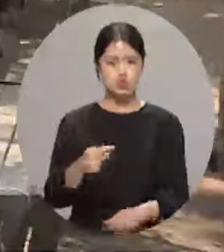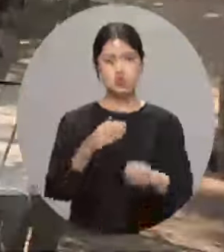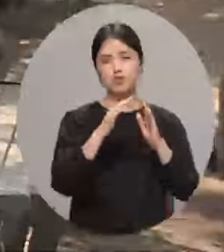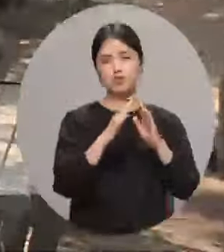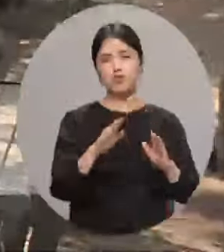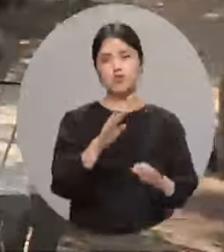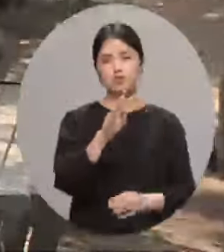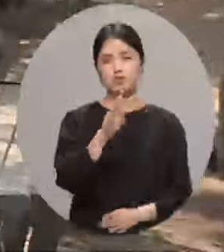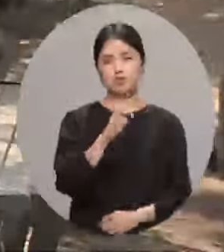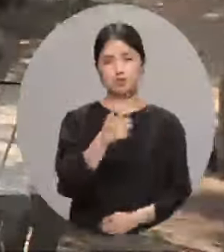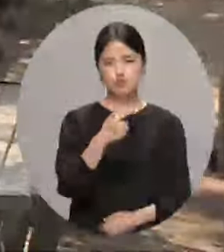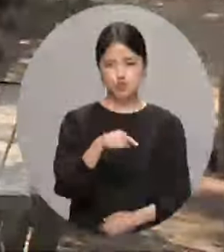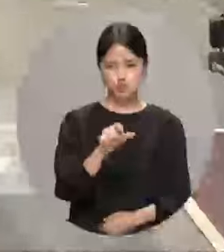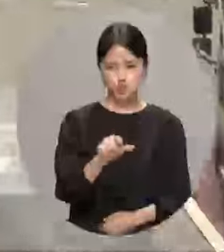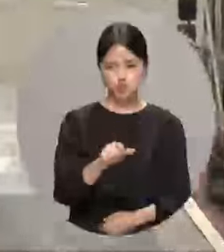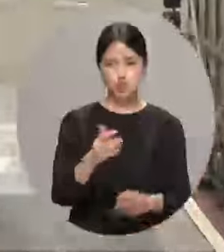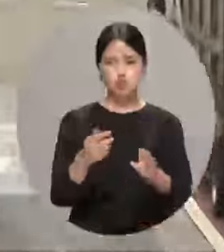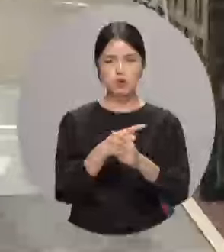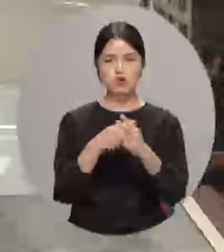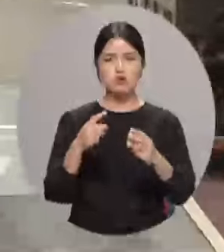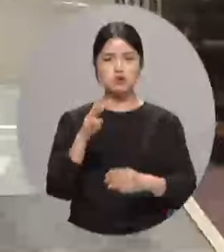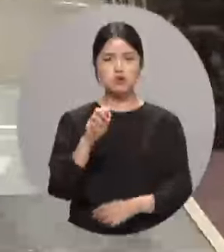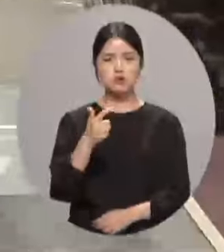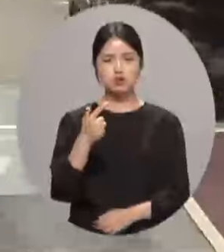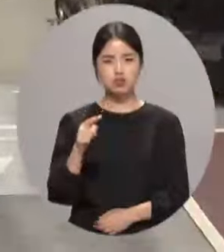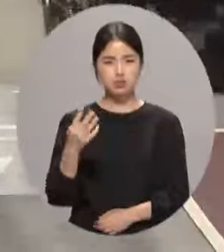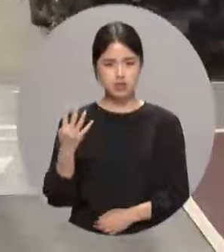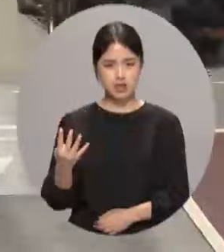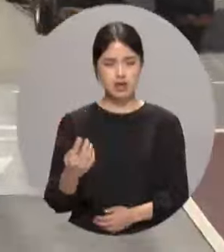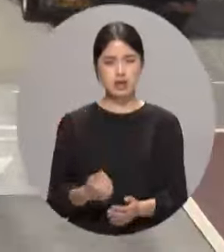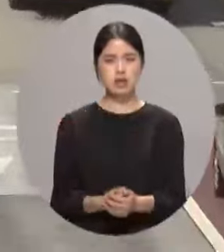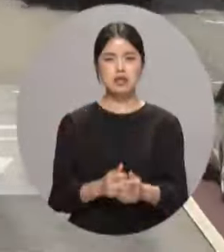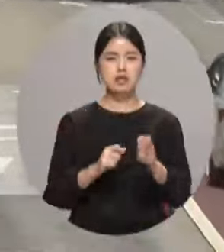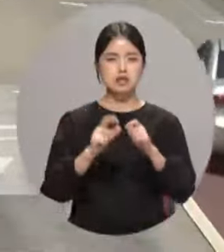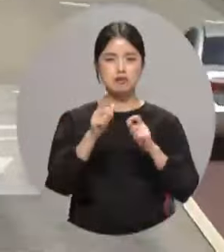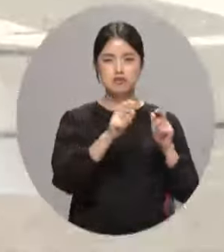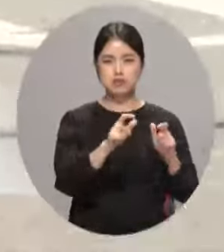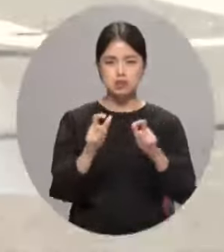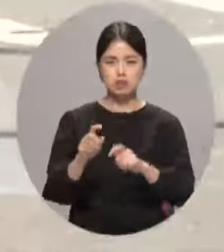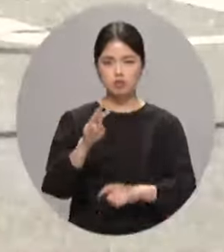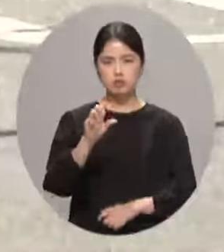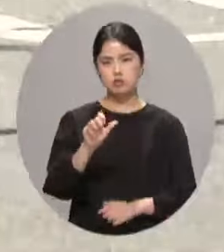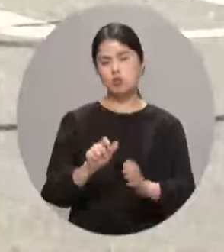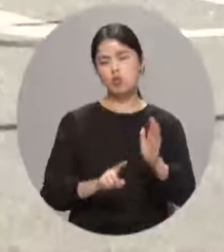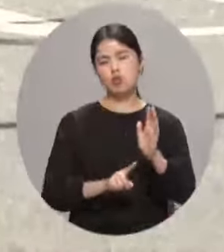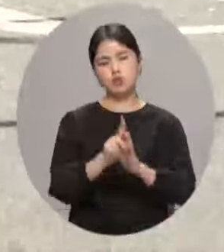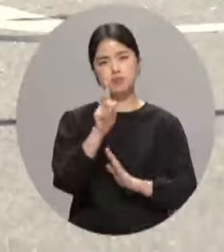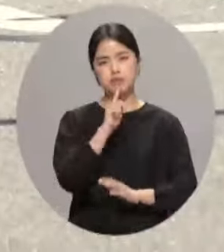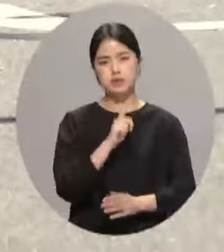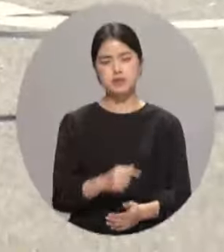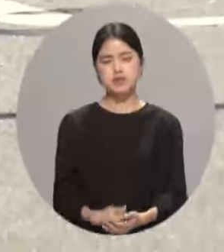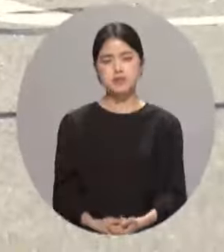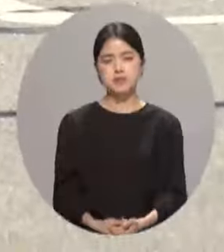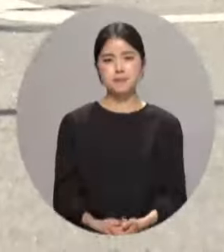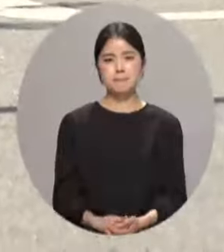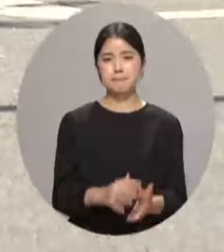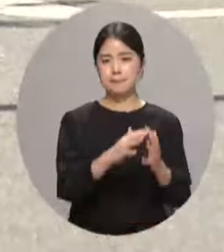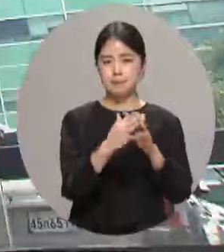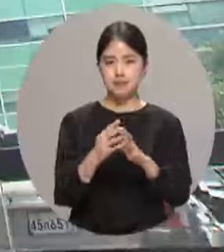전주 36.5도, 완주 36.4도 등 대부분 지역이 35도를 넘겼습니다.